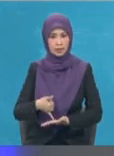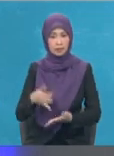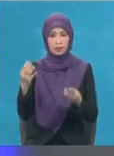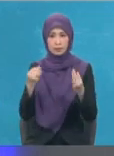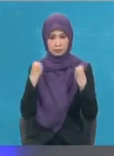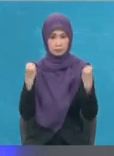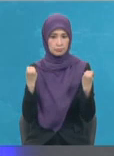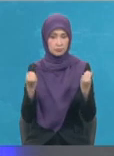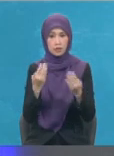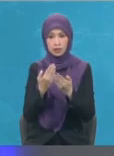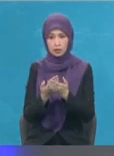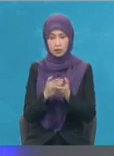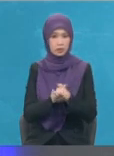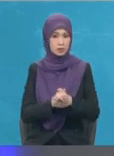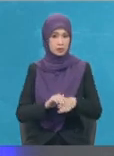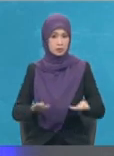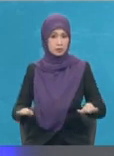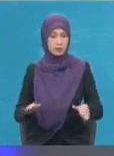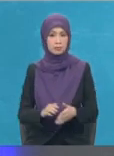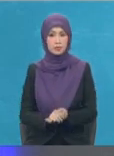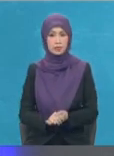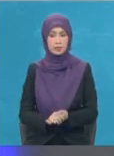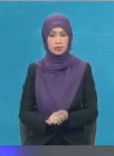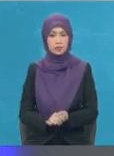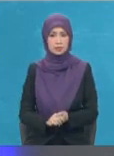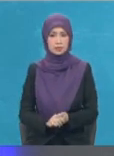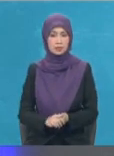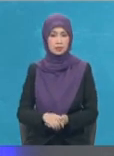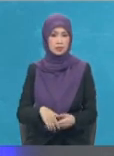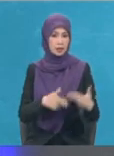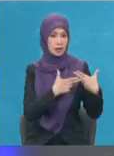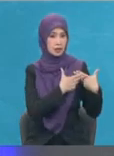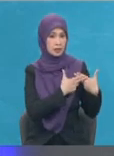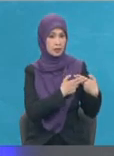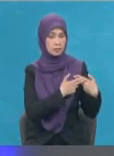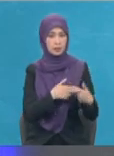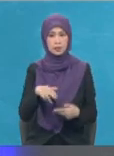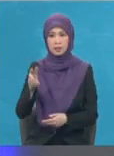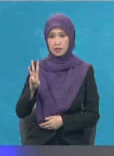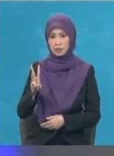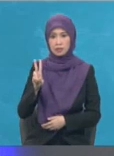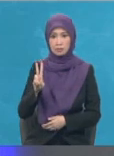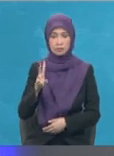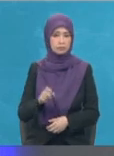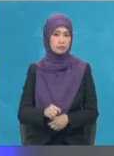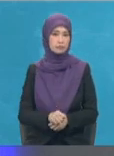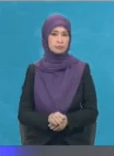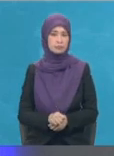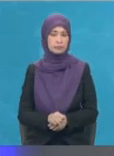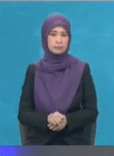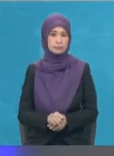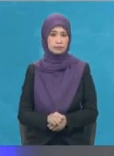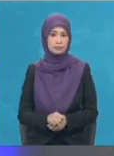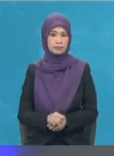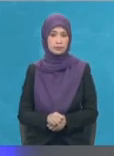sambutan ulang tahun angkatan bersenjata di wajah Brunei abtv ke-62 mengiringi keberangkatan durian